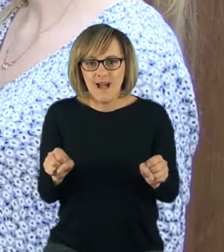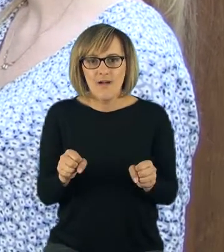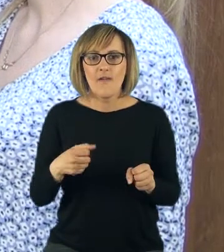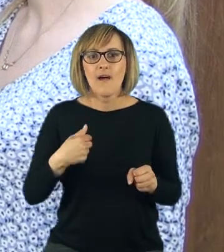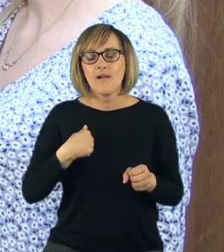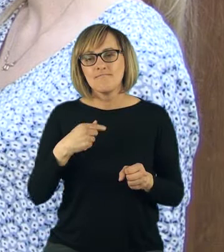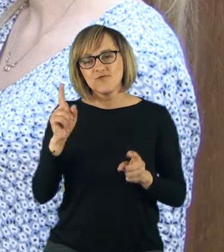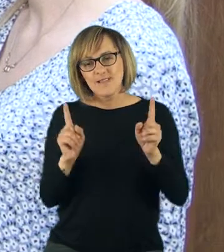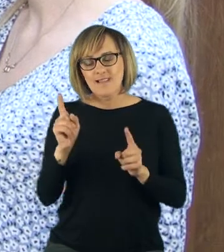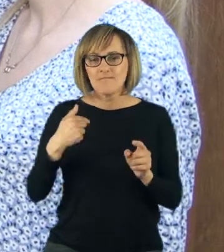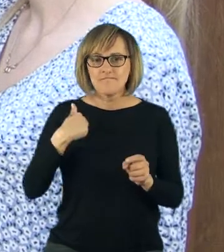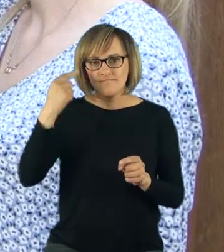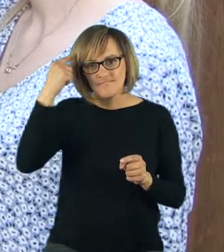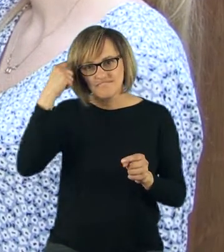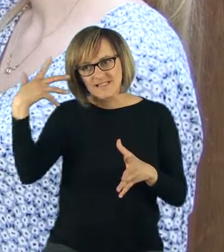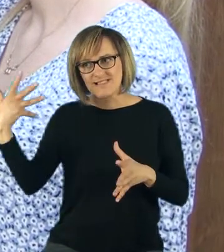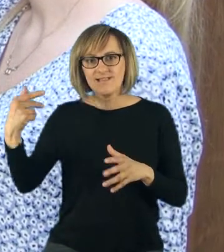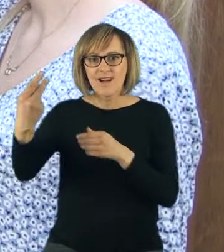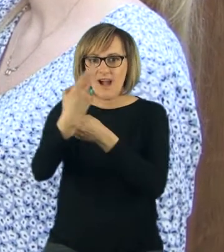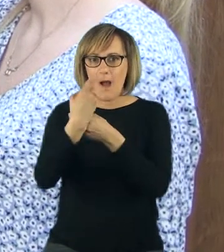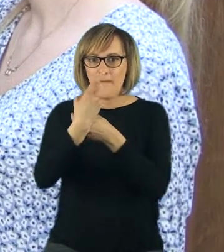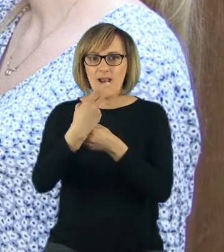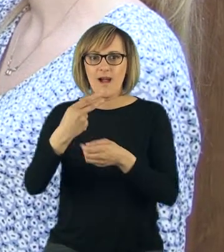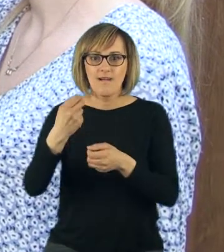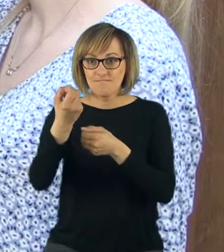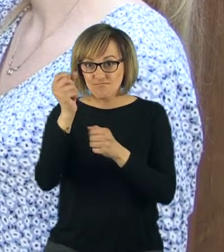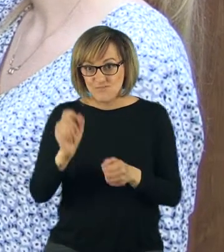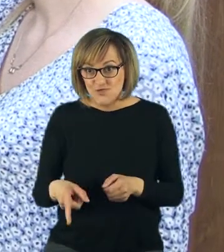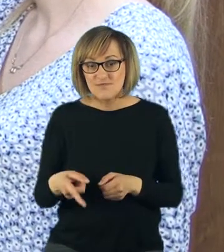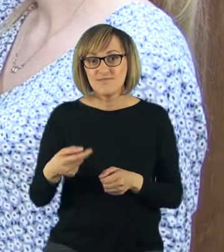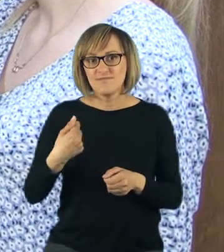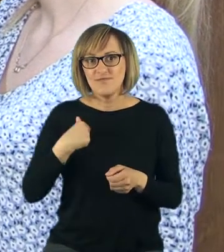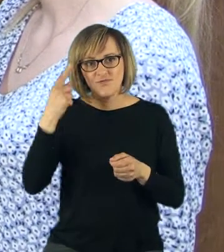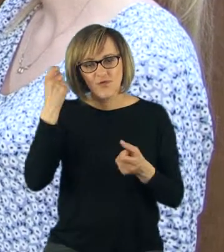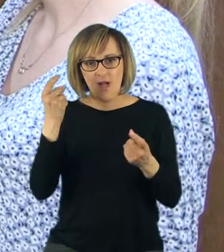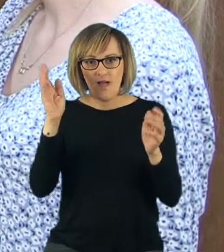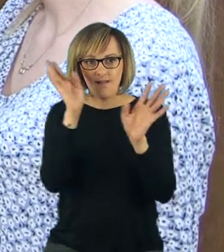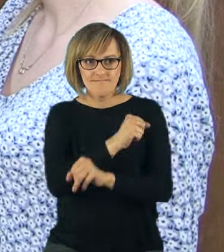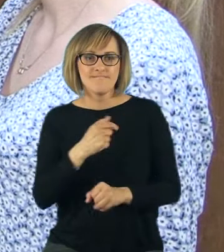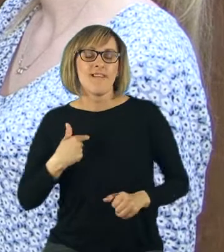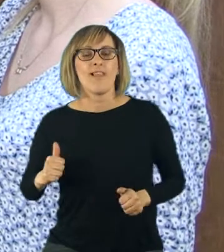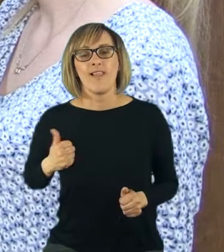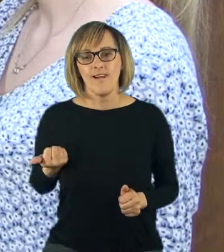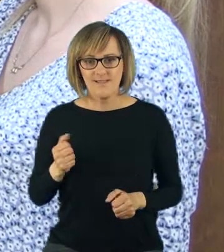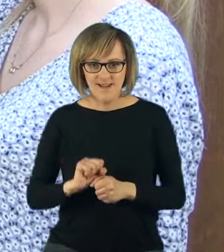zdrowy rozsądek, kiedy kamery są włączone, więc to jest zupełnie coś innego. Można powiedzieć, że ten cały mój